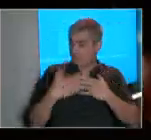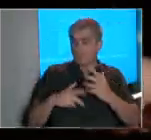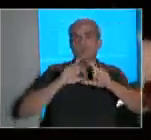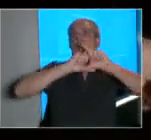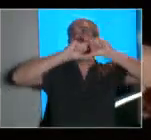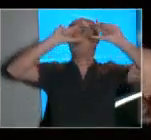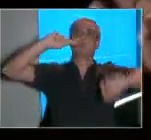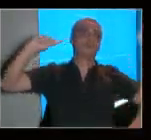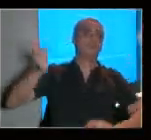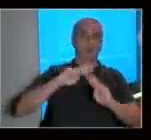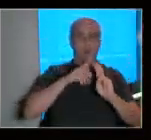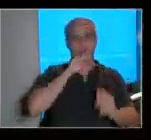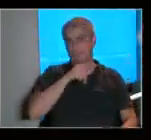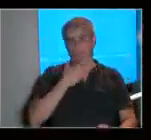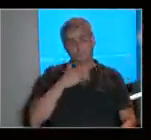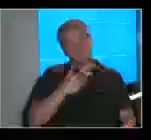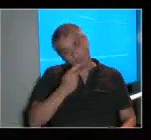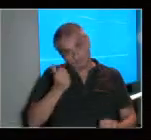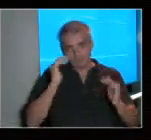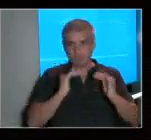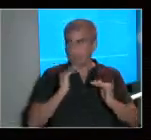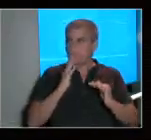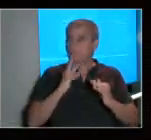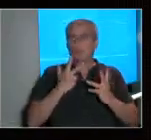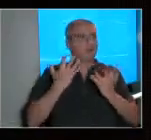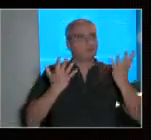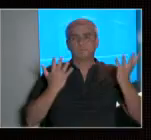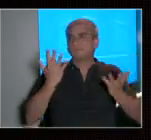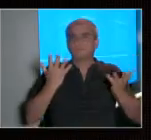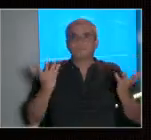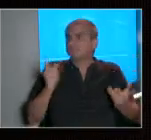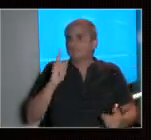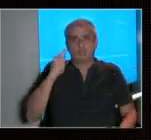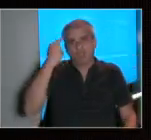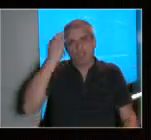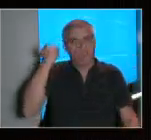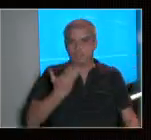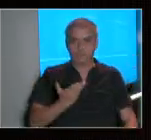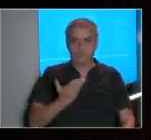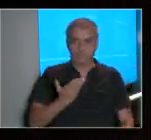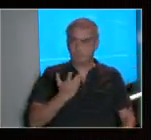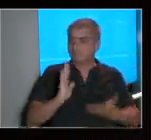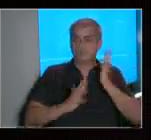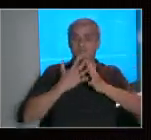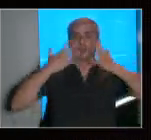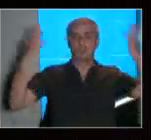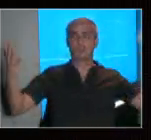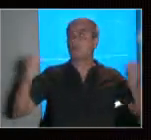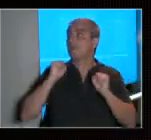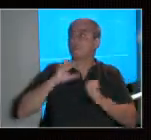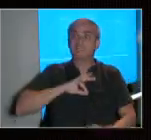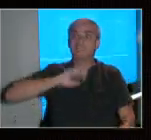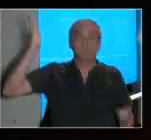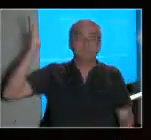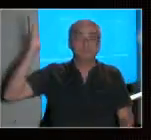כותרות ענק בכל העולם, בארץ קצת פחות, אבל בקנה מידה שלא נחזה. שריפות ענק